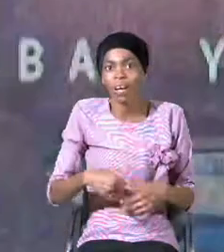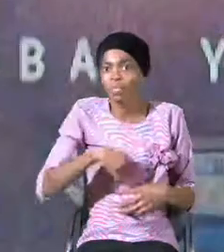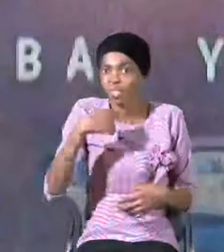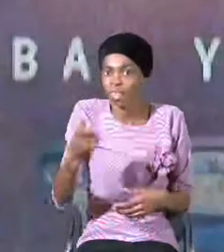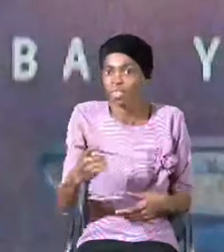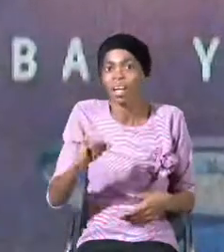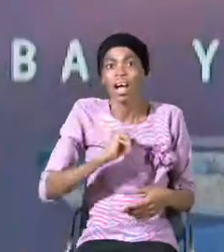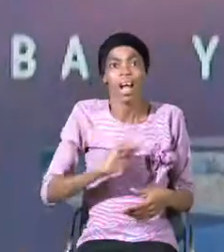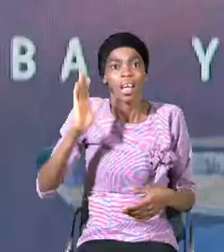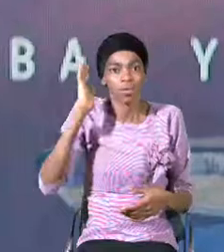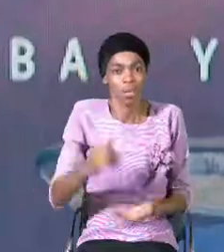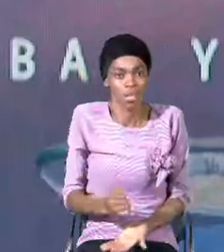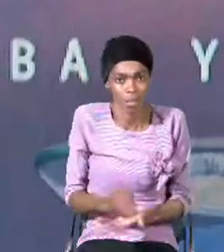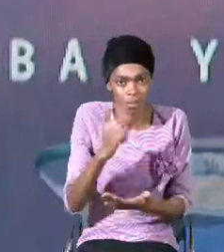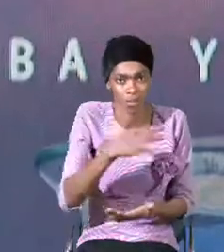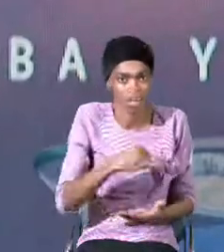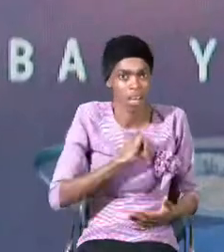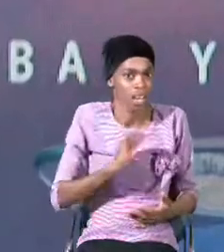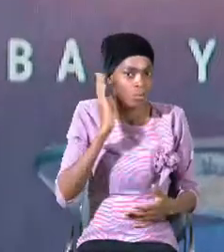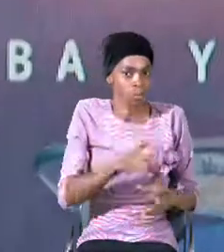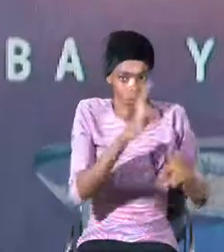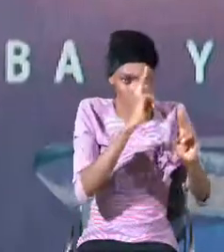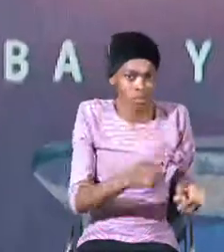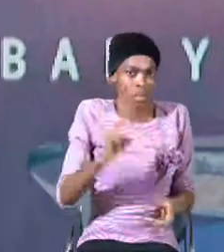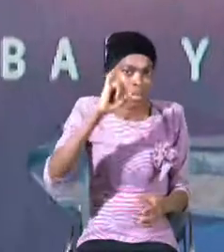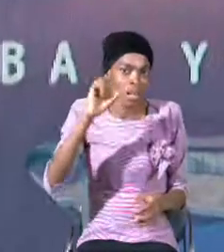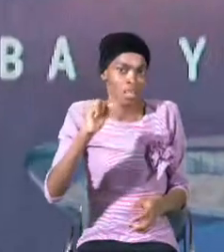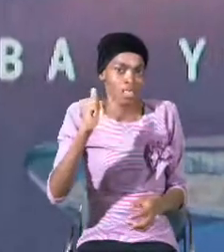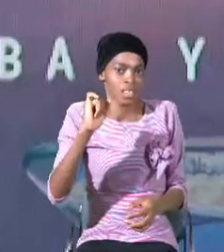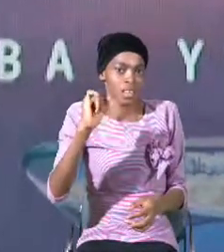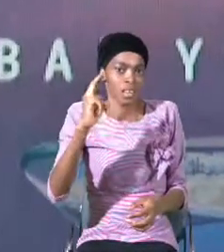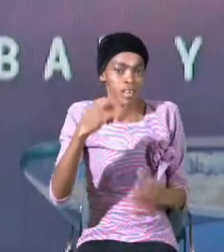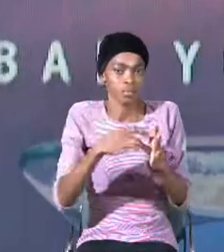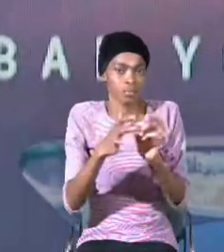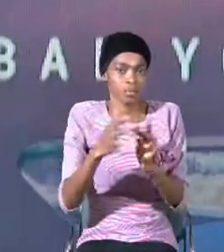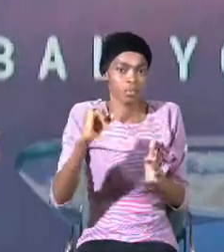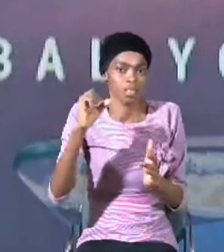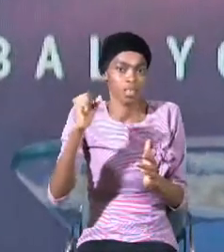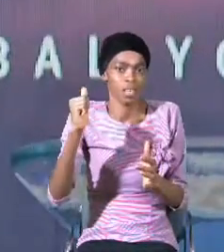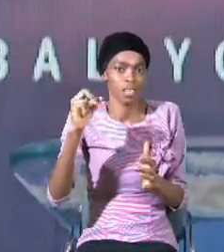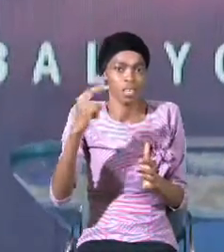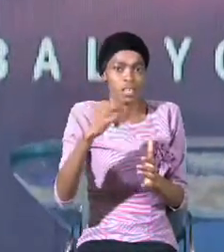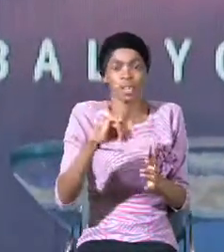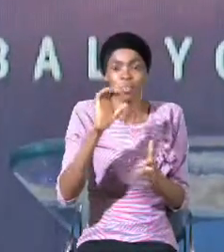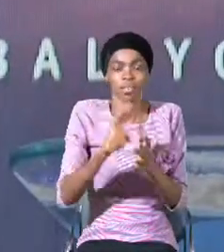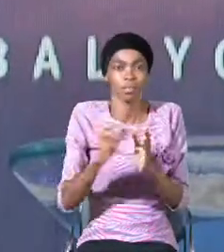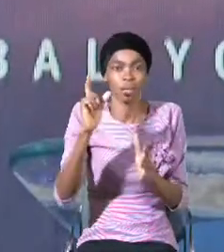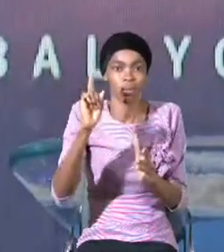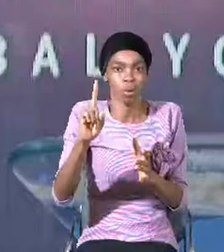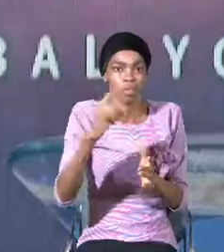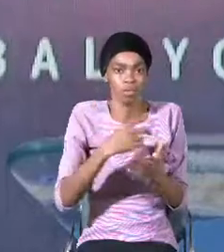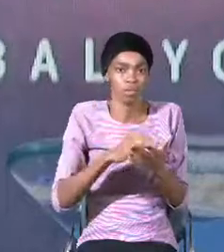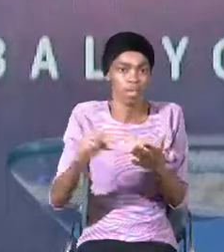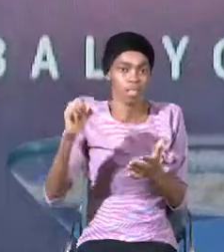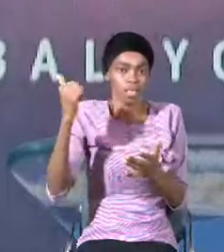qu'il va. Ésaïe 41, 10. Ésaïe 41, 10. Ne crains rien car je